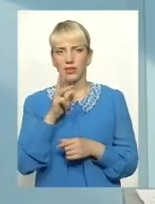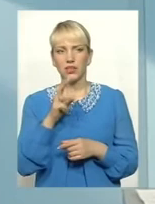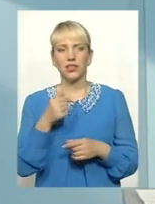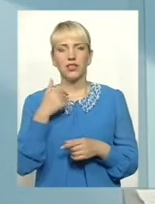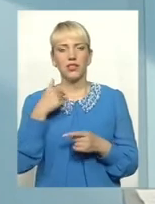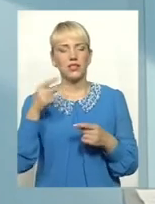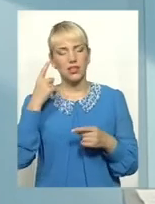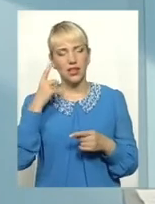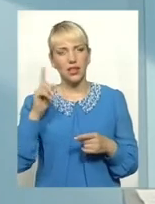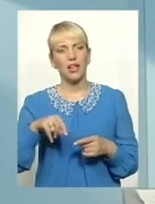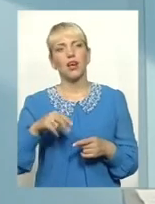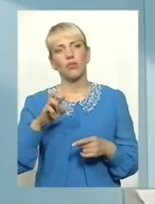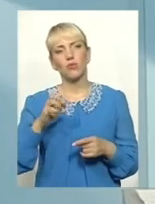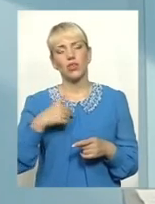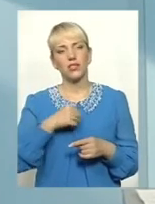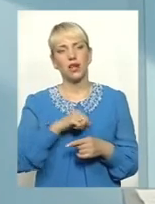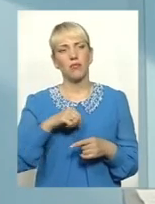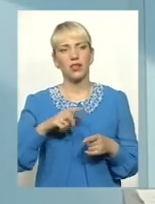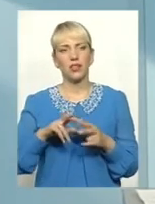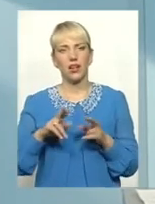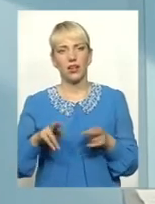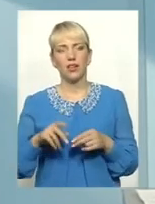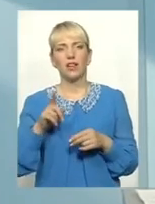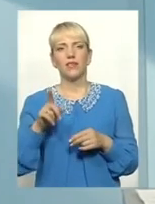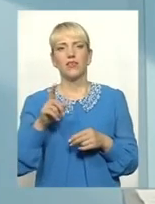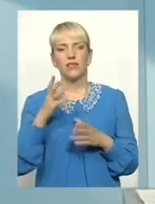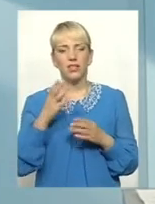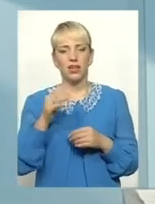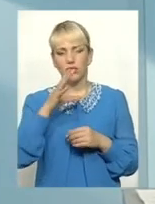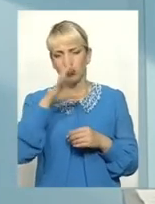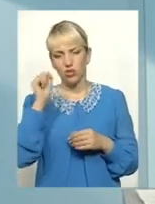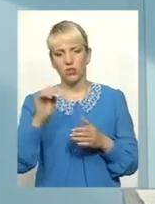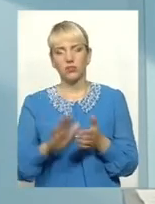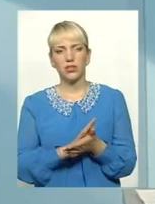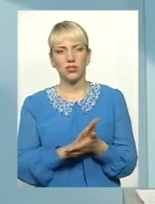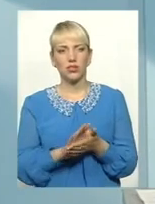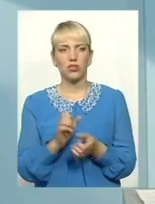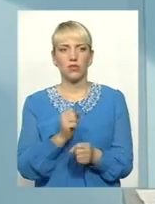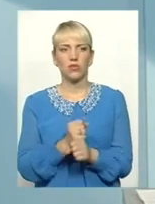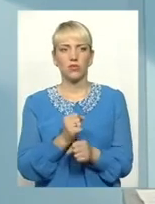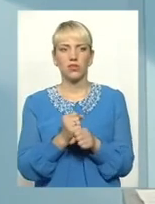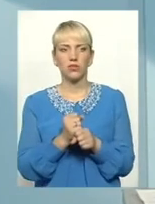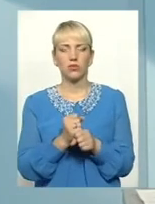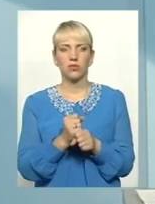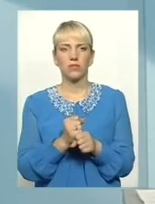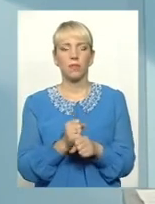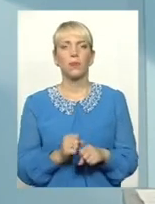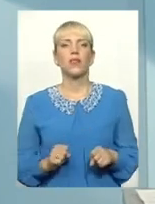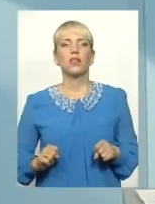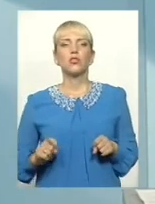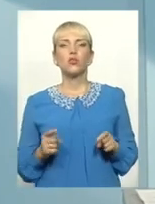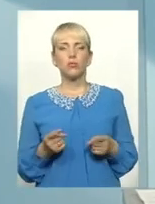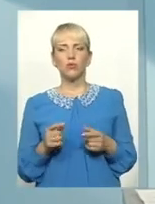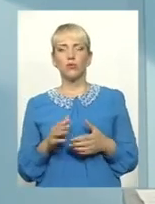знаю, бо я сама така, працюють день і вночі безкоштовно, просто безкоштовно. Чому,